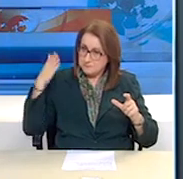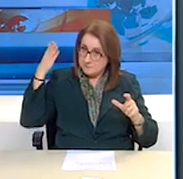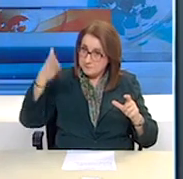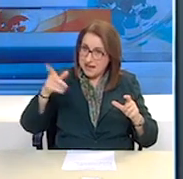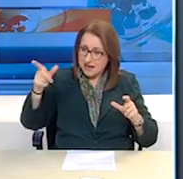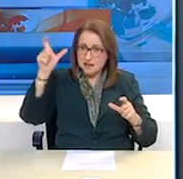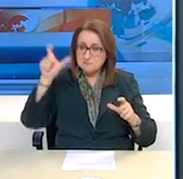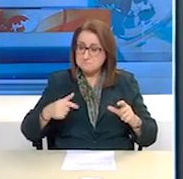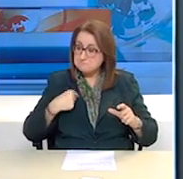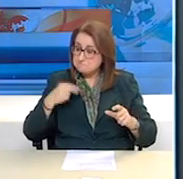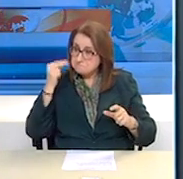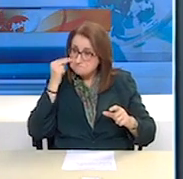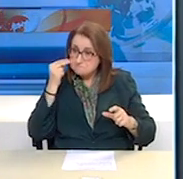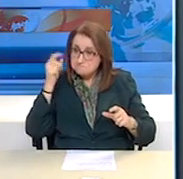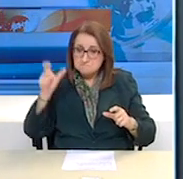Ροϊλού.